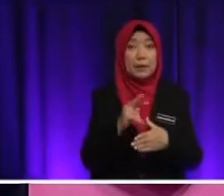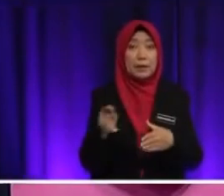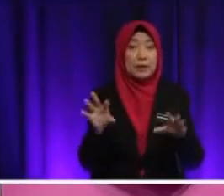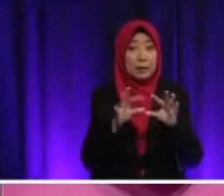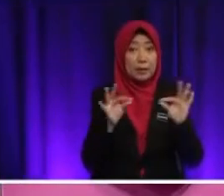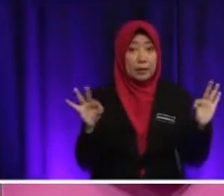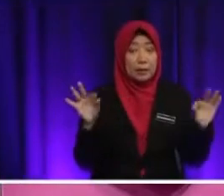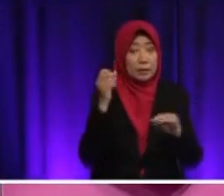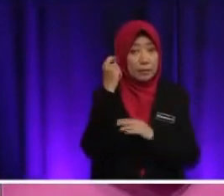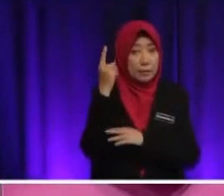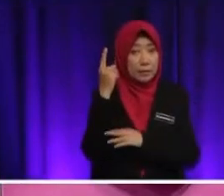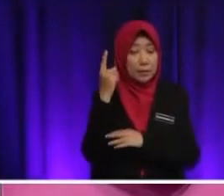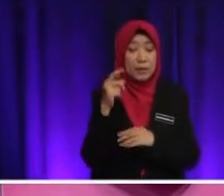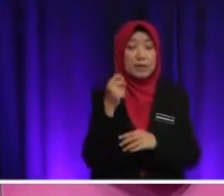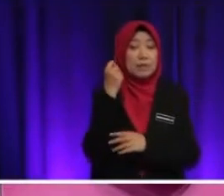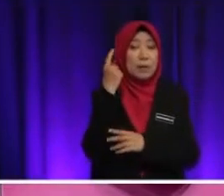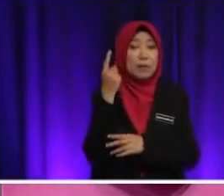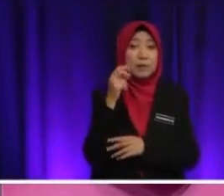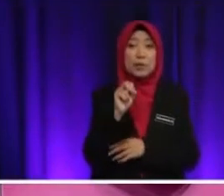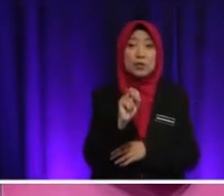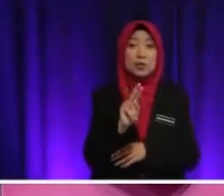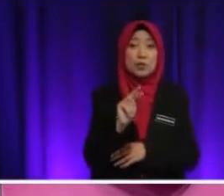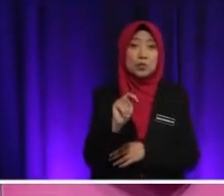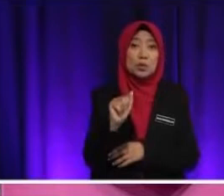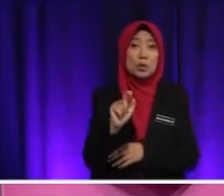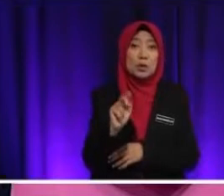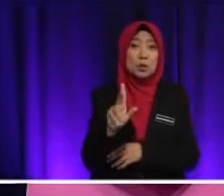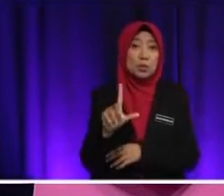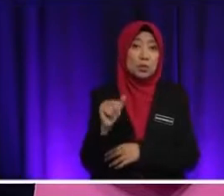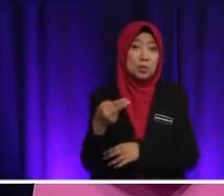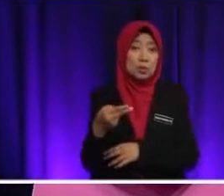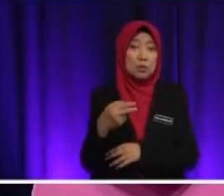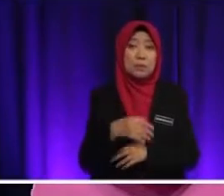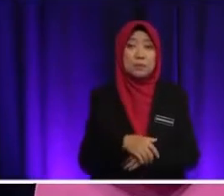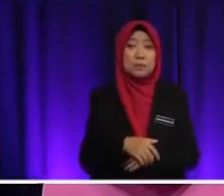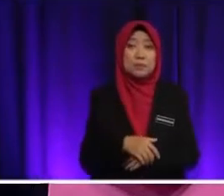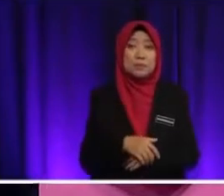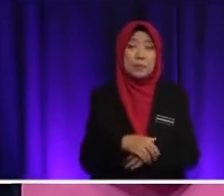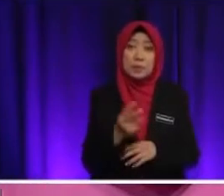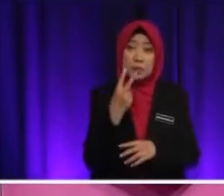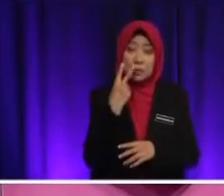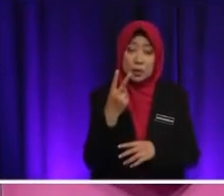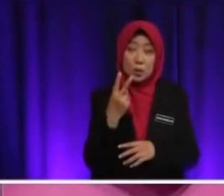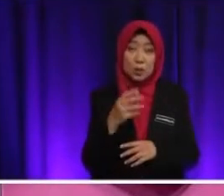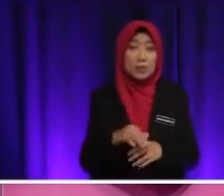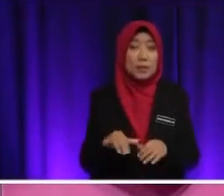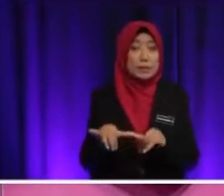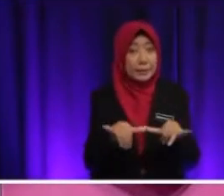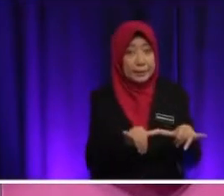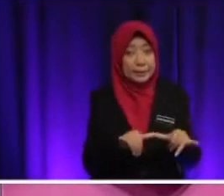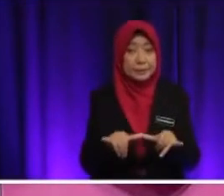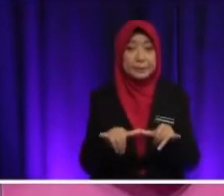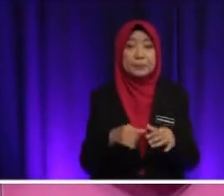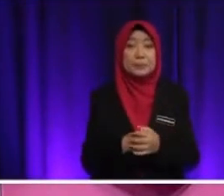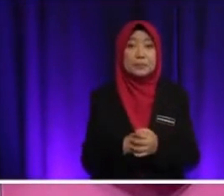kefahaman memahami sunnatullah. Memahami sunnatullah. Okey, kita tengok standard kandungan pembelajaran